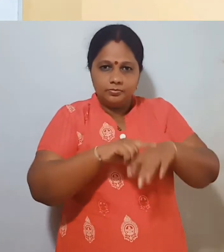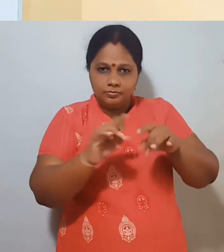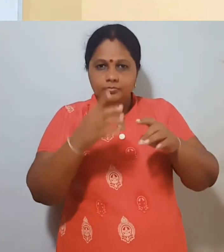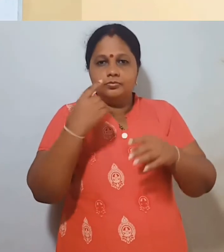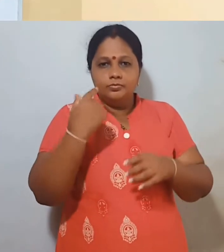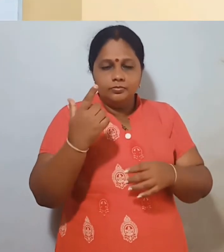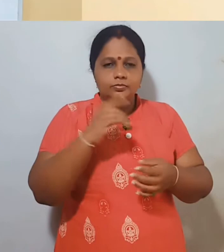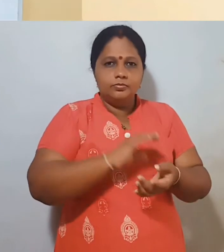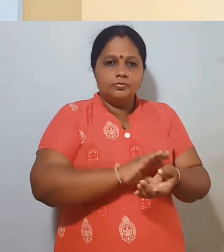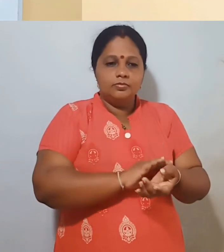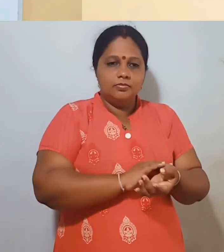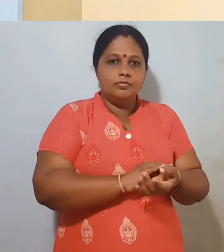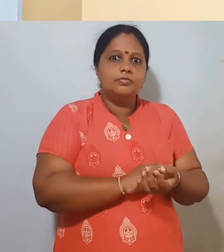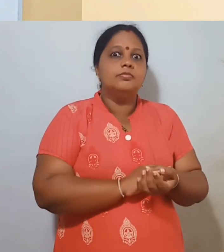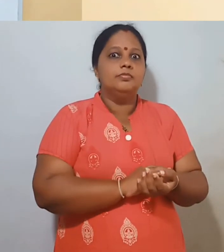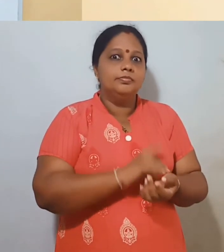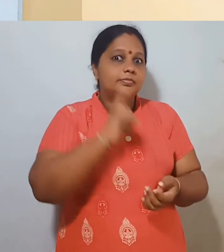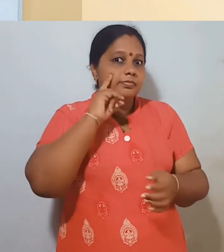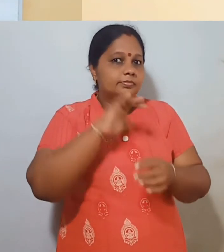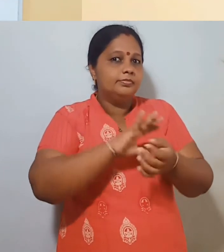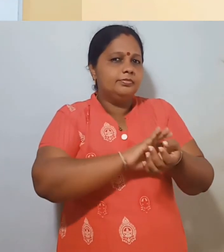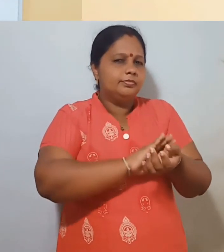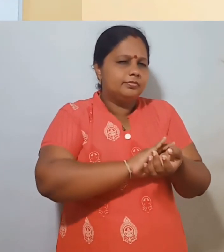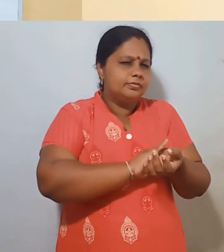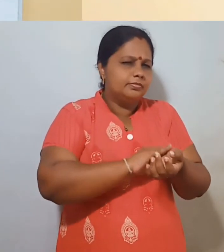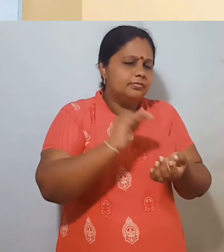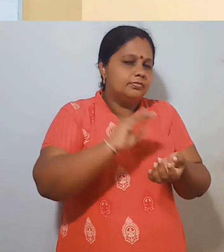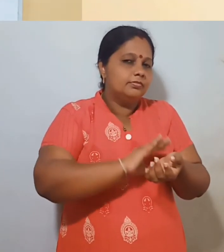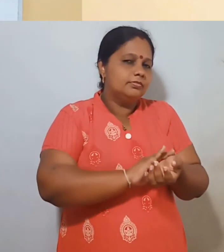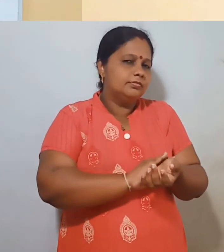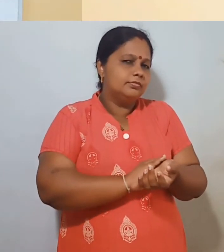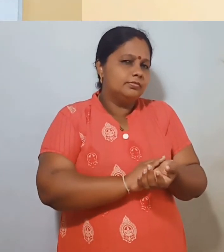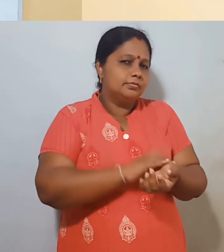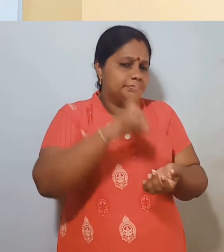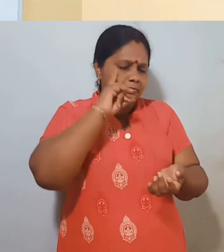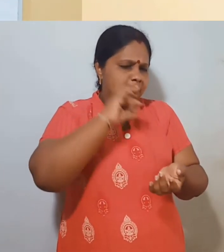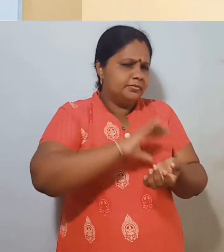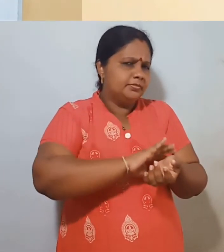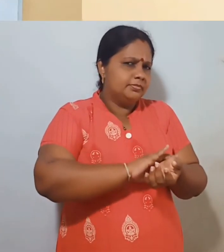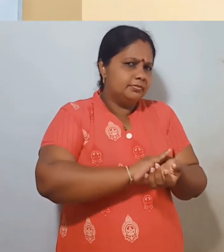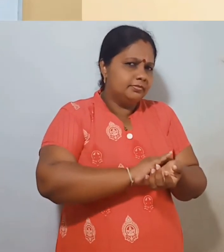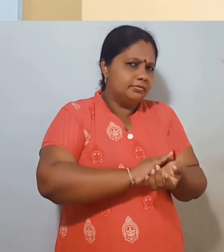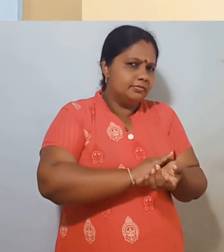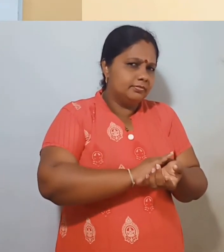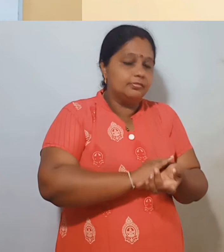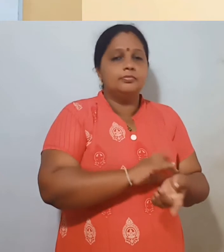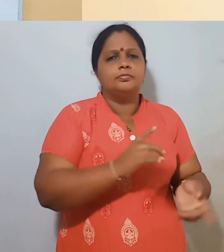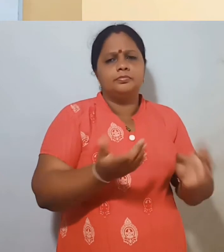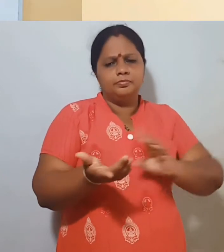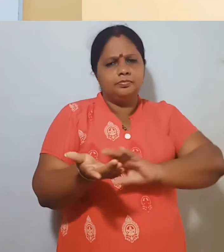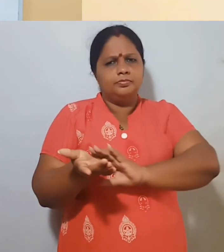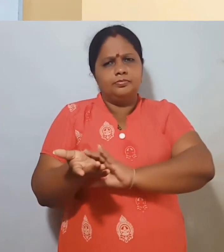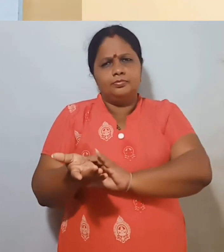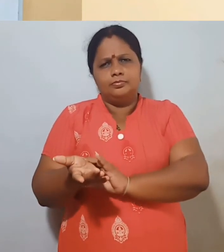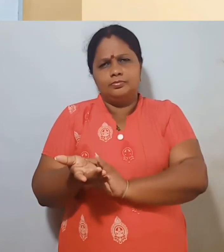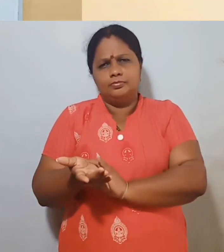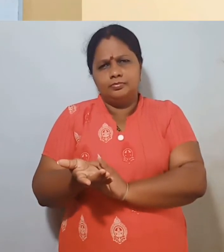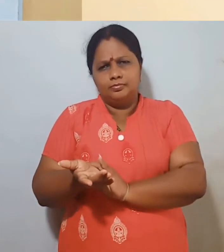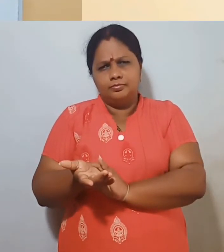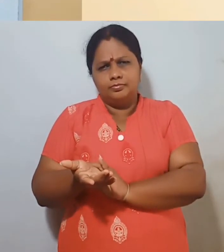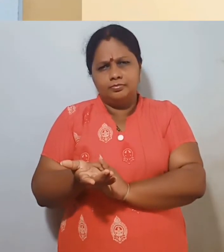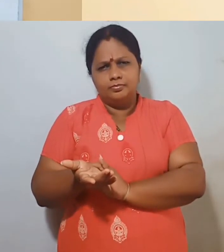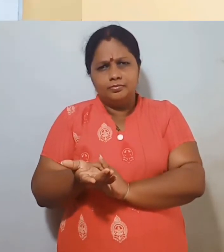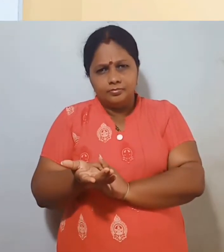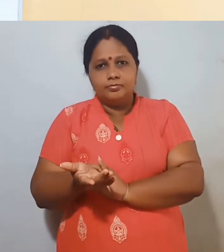உங்களுக்கு அந்த இடத்தை அடையாளம் கண்டு அதுல கொஞ்ச நேரம் அவதானிச்சு பாருங்க. பிறகு மற்ற கையில வச்சு பாருங்க. பிறகு கூட